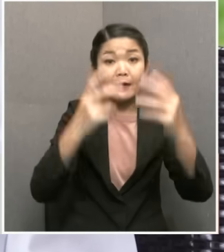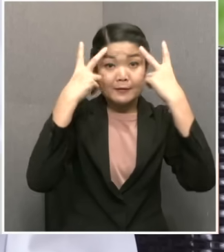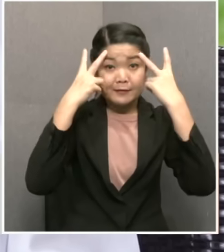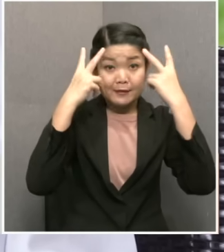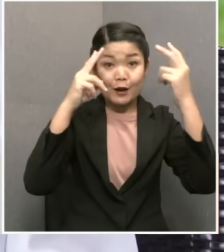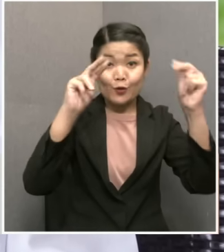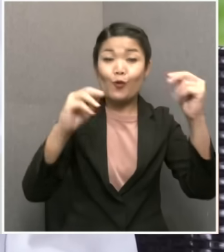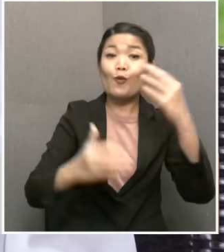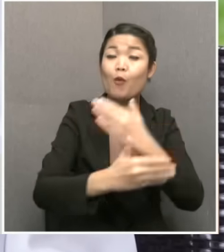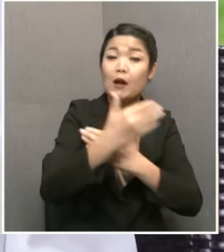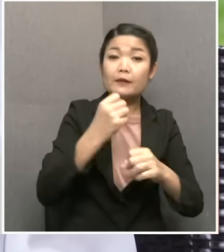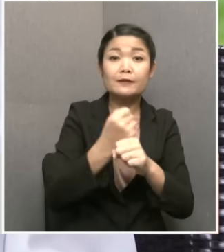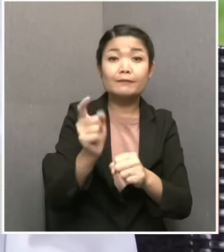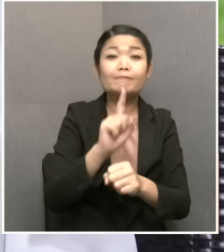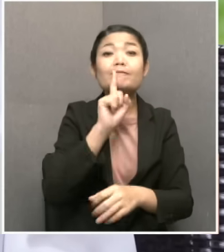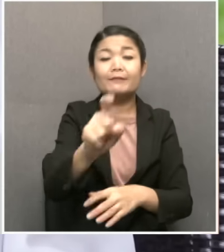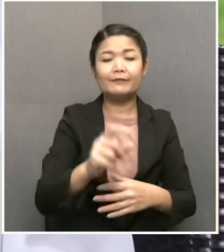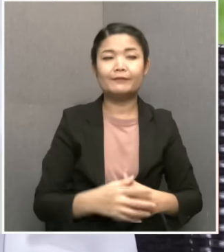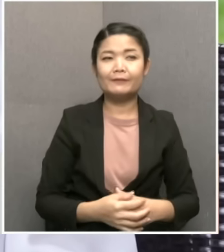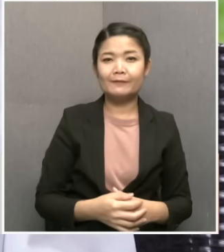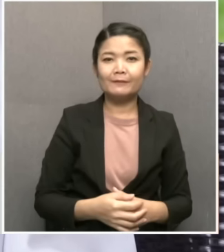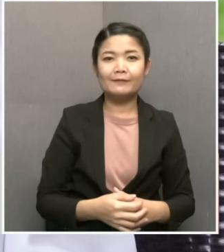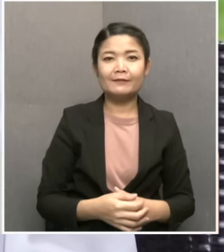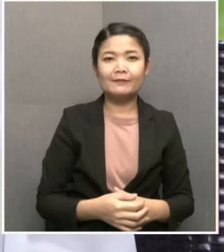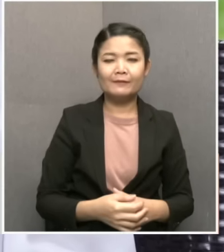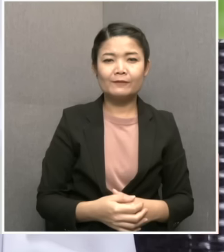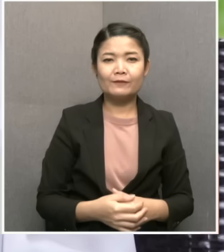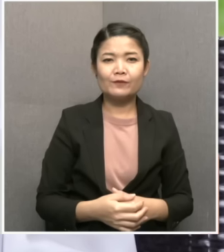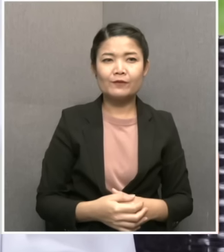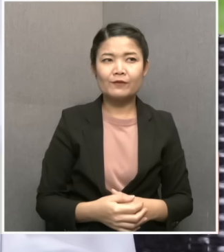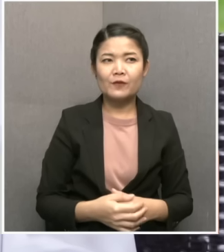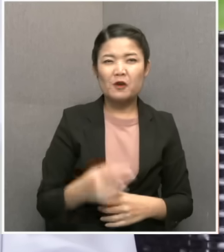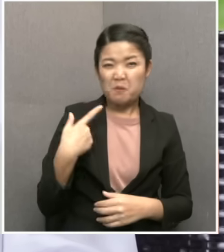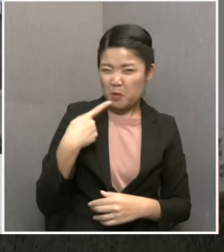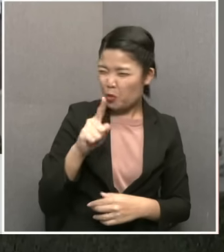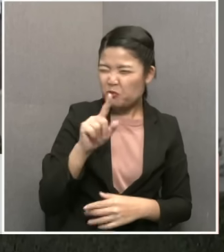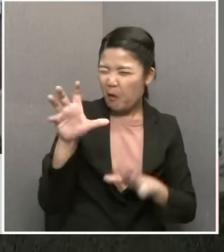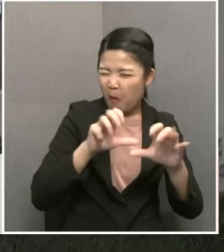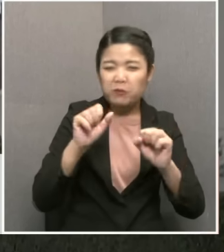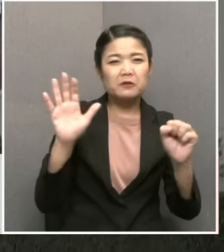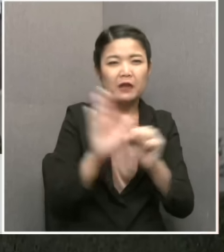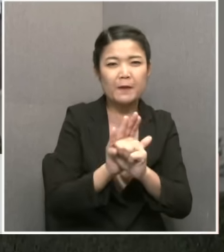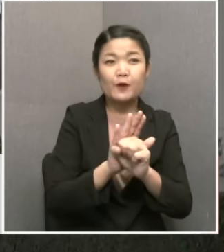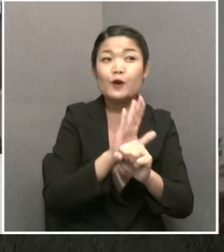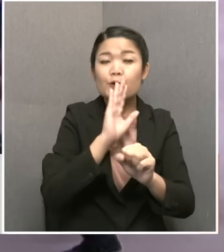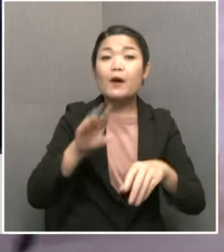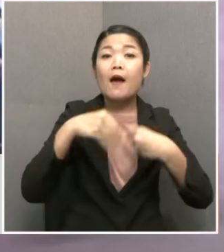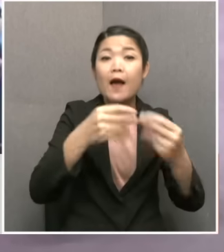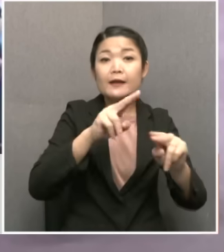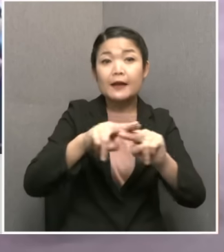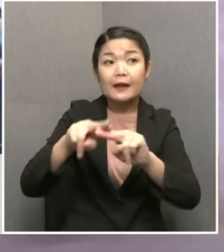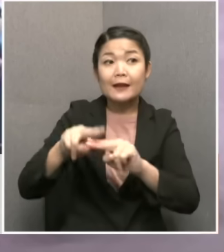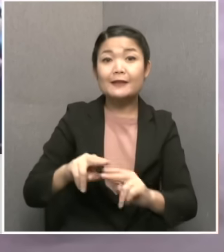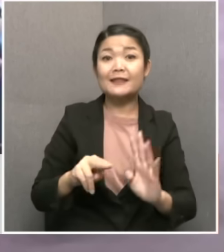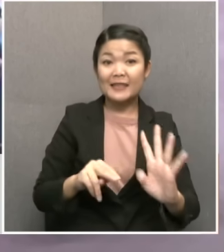าสในเวทีนี้อย่างไร ก็ต้องใช้ให้เป็นประโยชน์ที่สุดนะครับ ครับ เขาให้ที่นั่งประมาณ4ที่มั้งครับใน